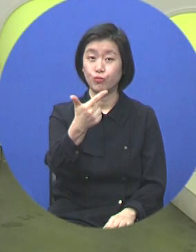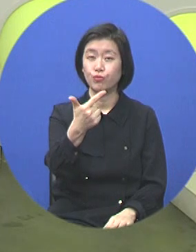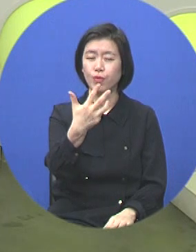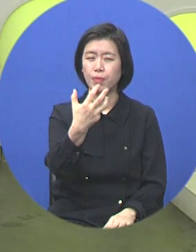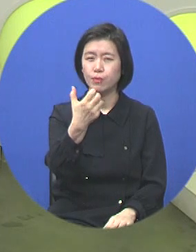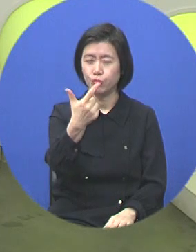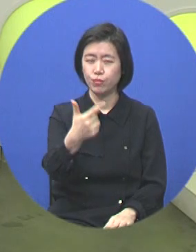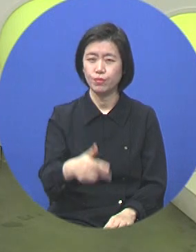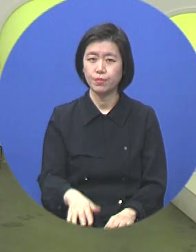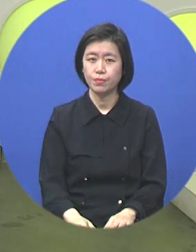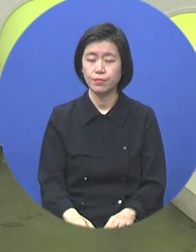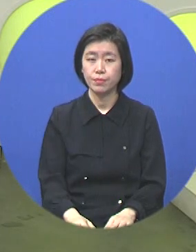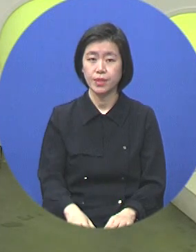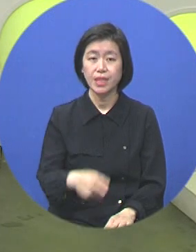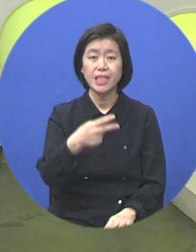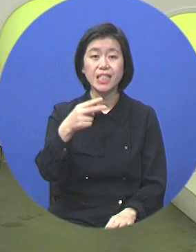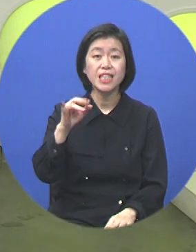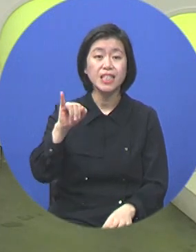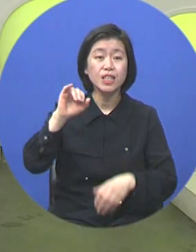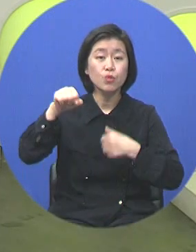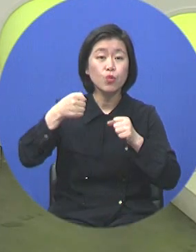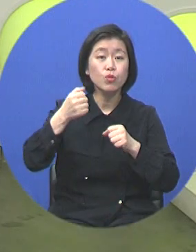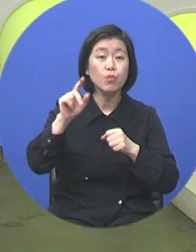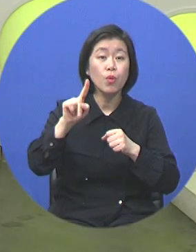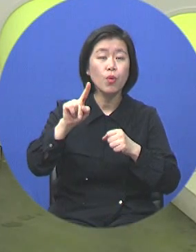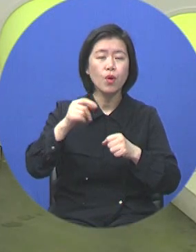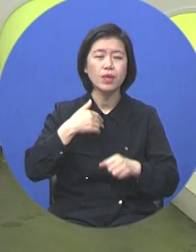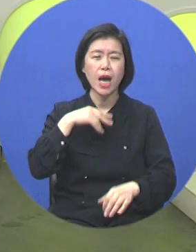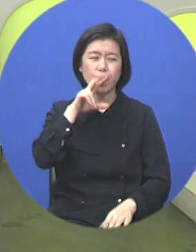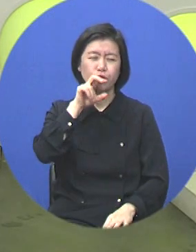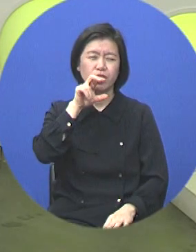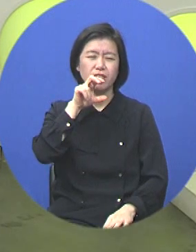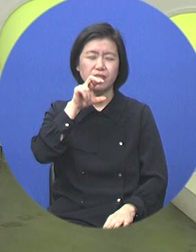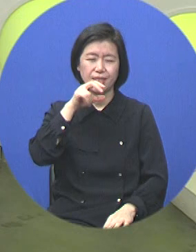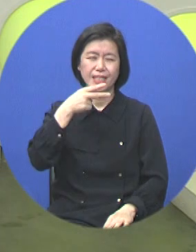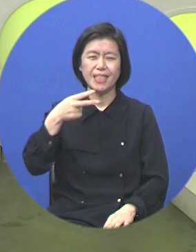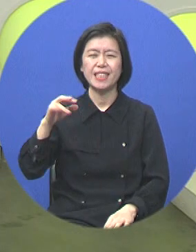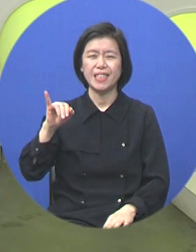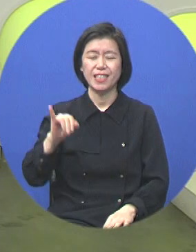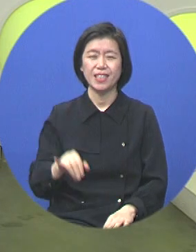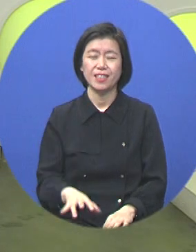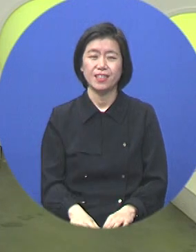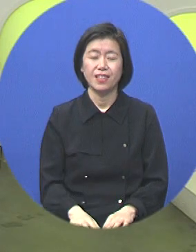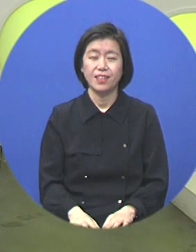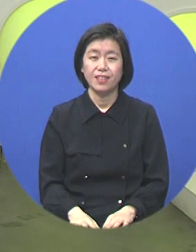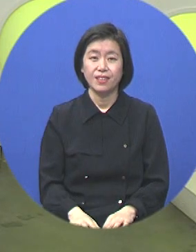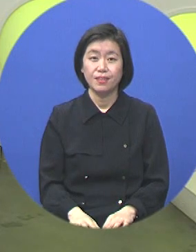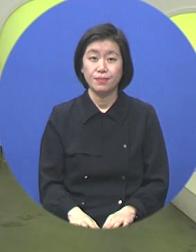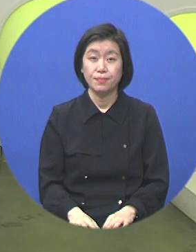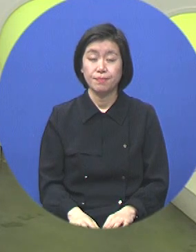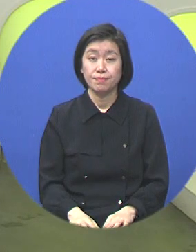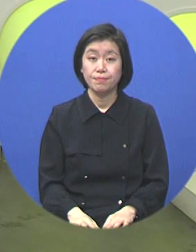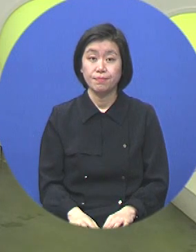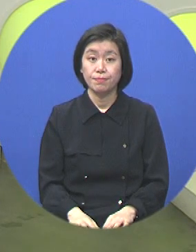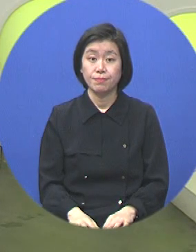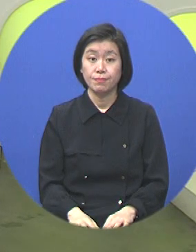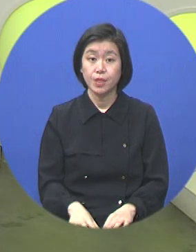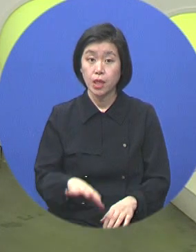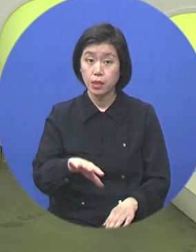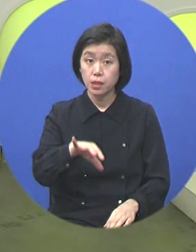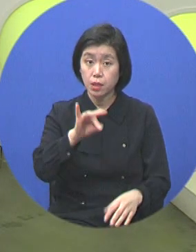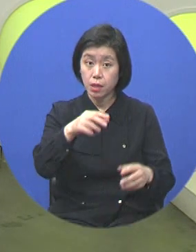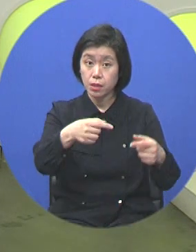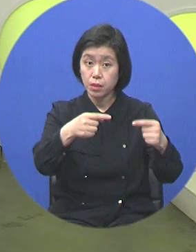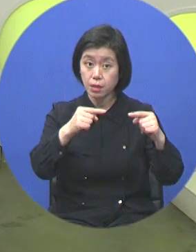86세면은 어머님 무슨 띠세요, 이게? 쥐띠요. 아, 쥐띠. 네. 아니, 그러시... 근데 오늘 네. 처음 전화